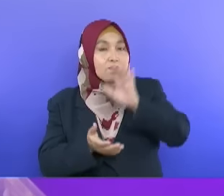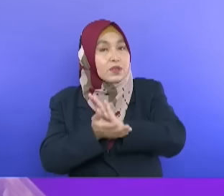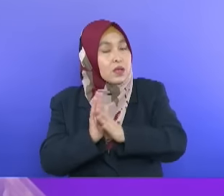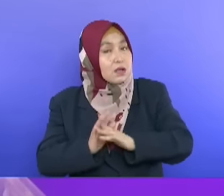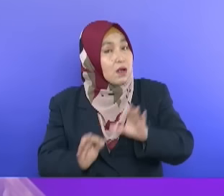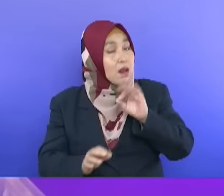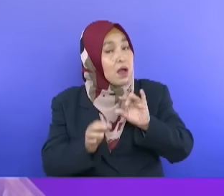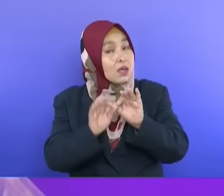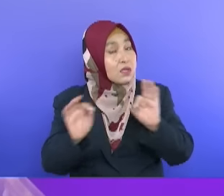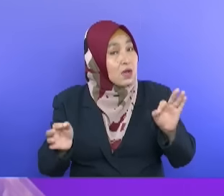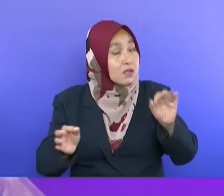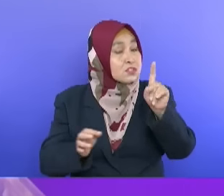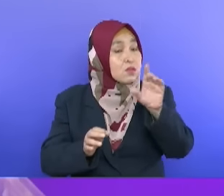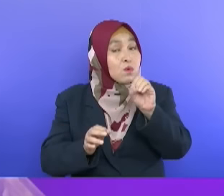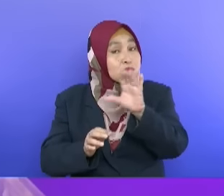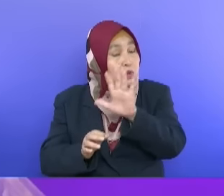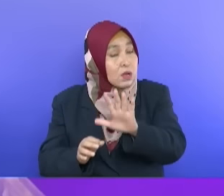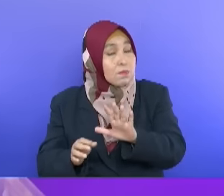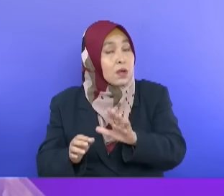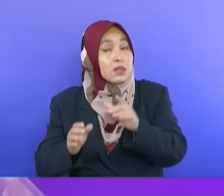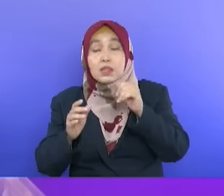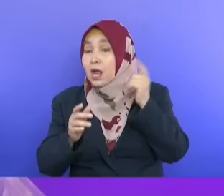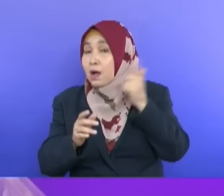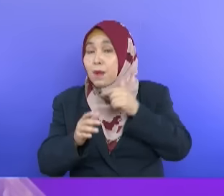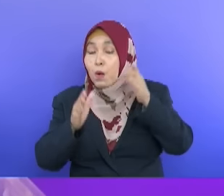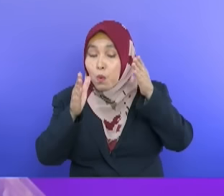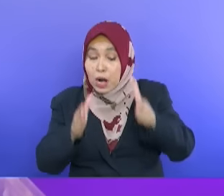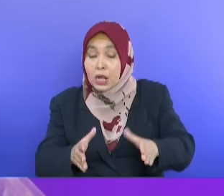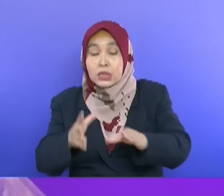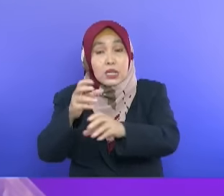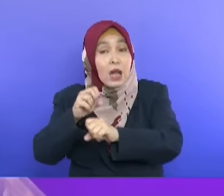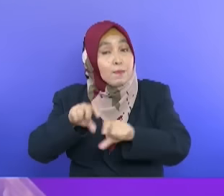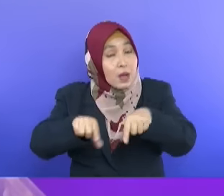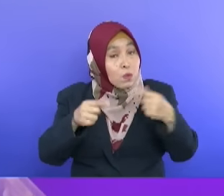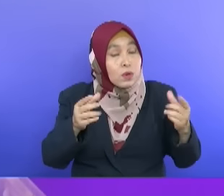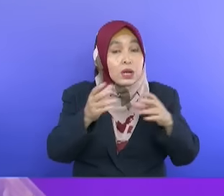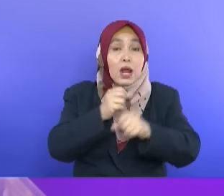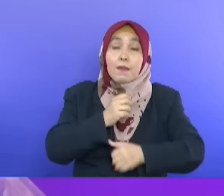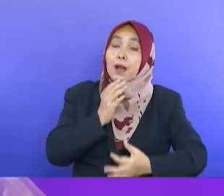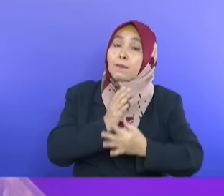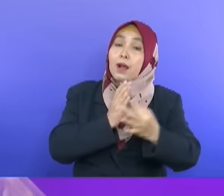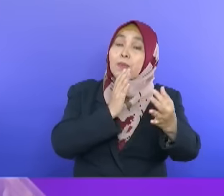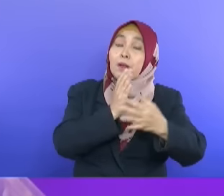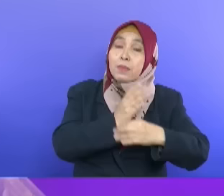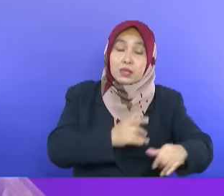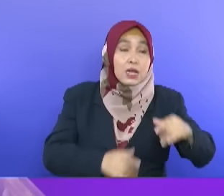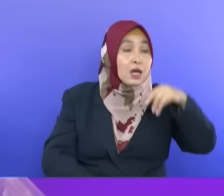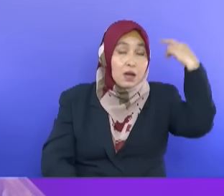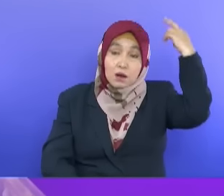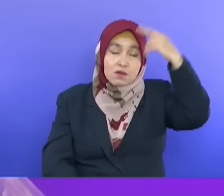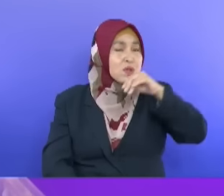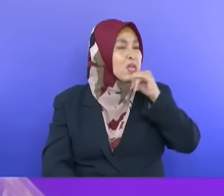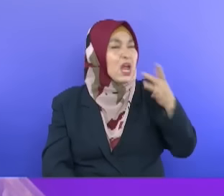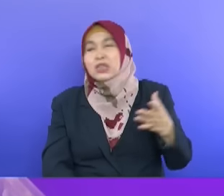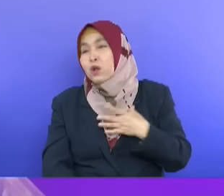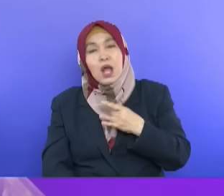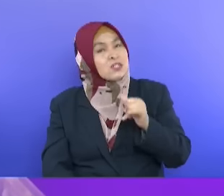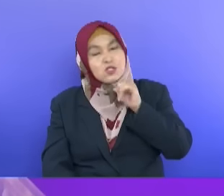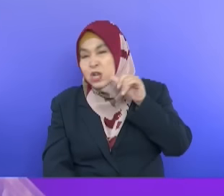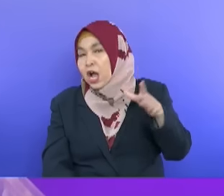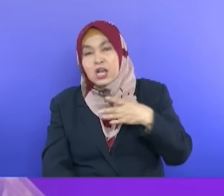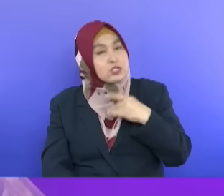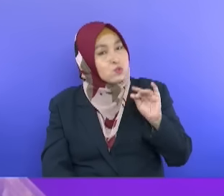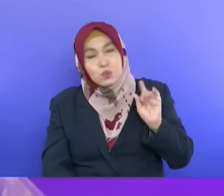mereka orang Mendapat al-quran mendapat risalah dan rasul mereka tak